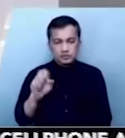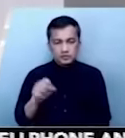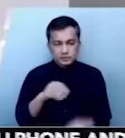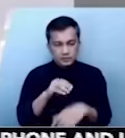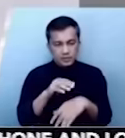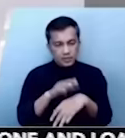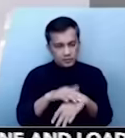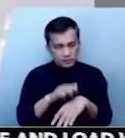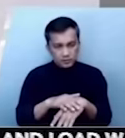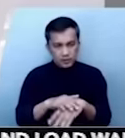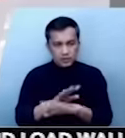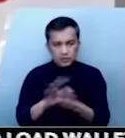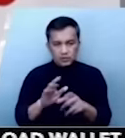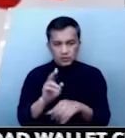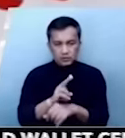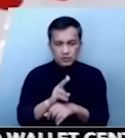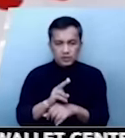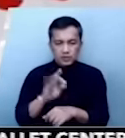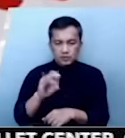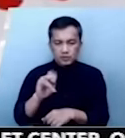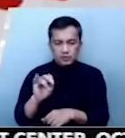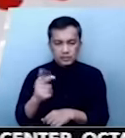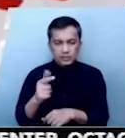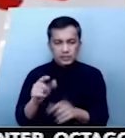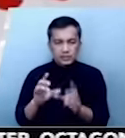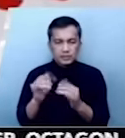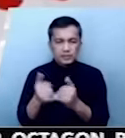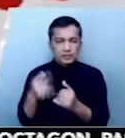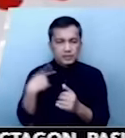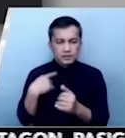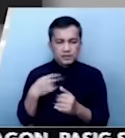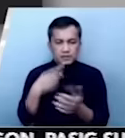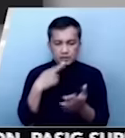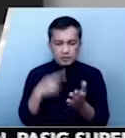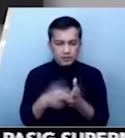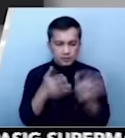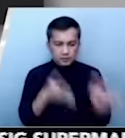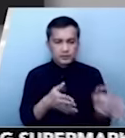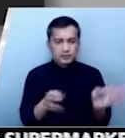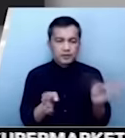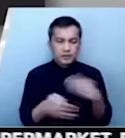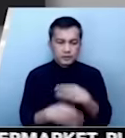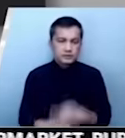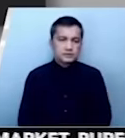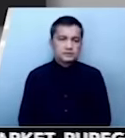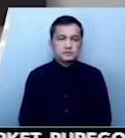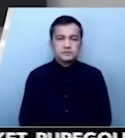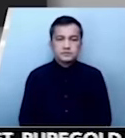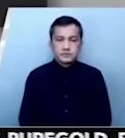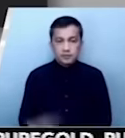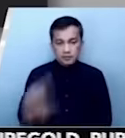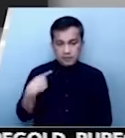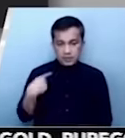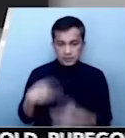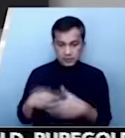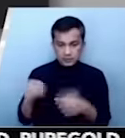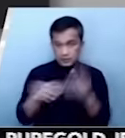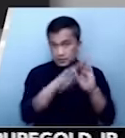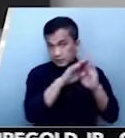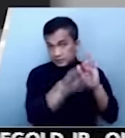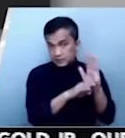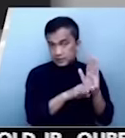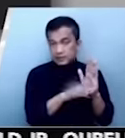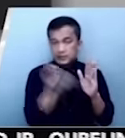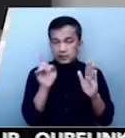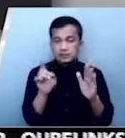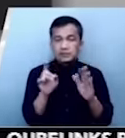forwarding companies na may record ng pag-abandona ng balikbayan boxes. May inilabas silang listahan sa kanilang social media